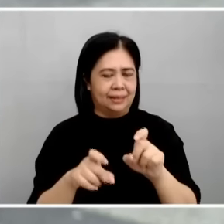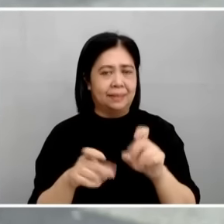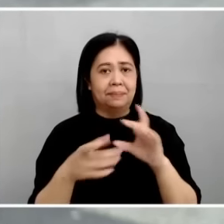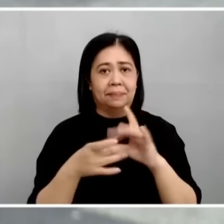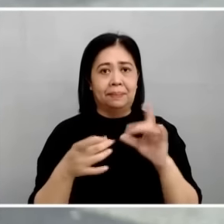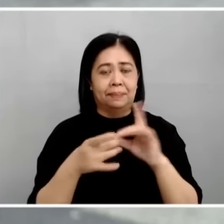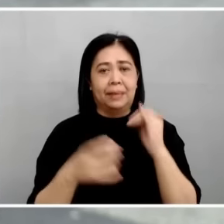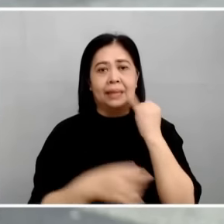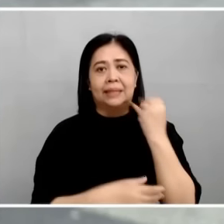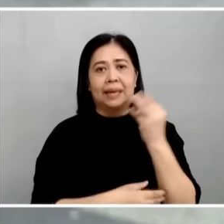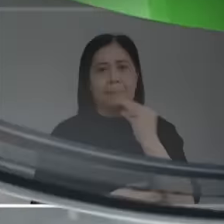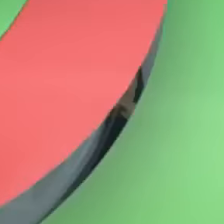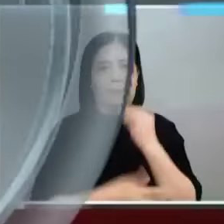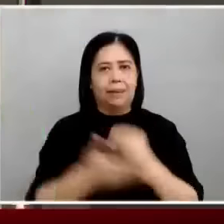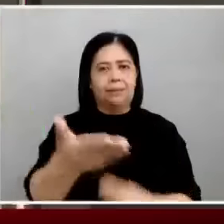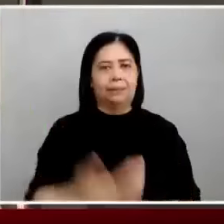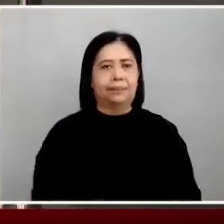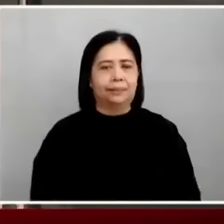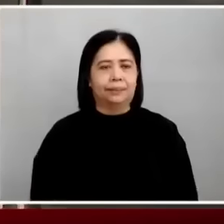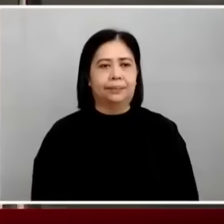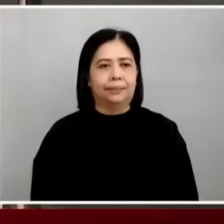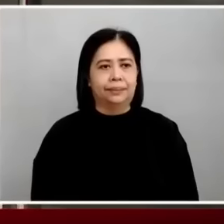Jackie Marap.